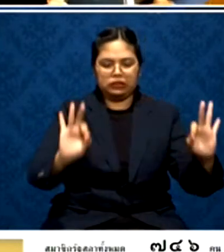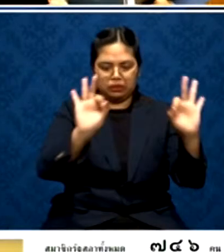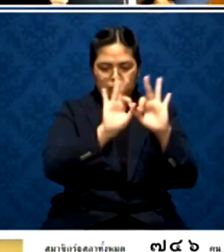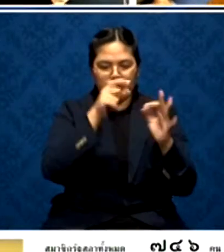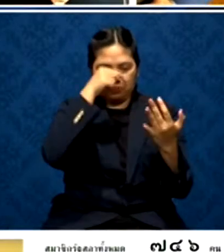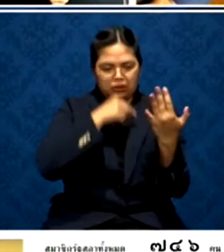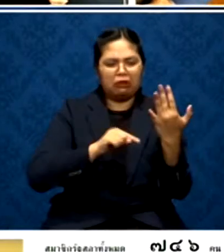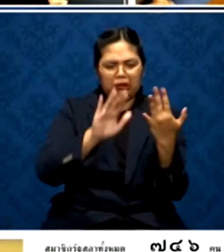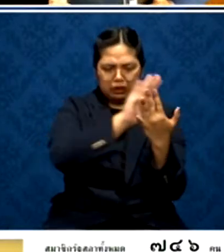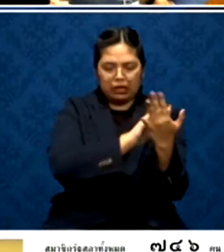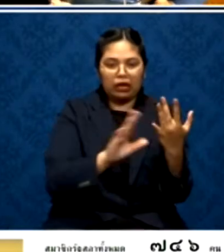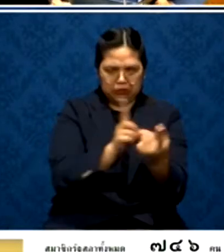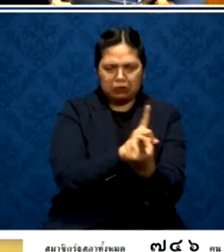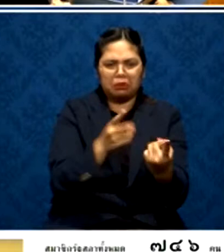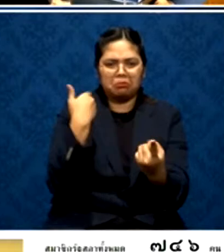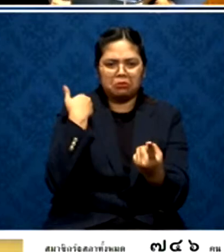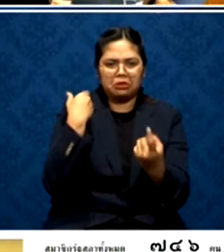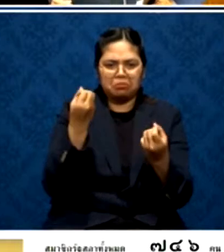ไทย